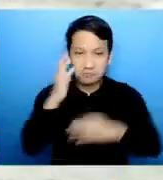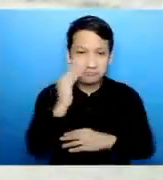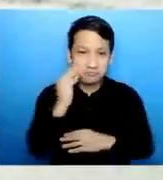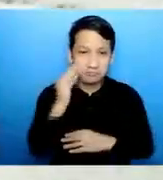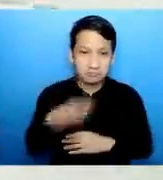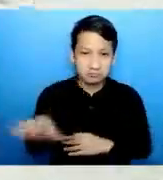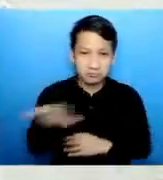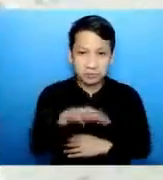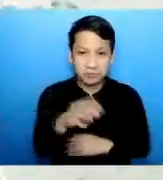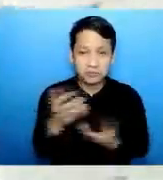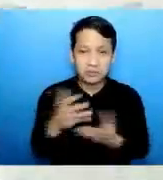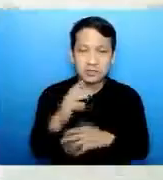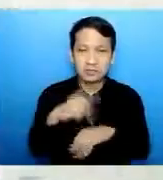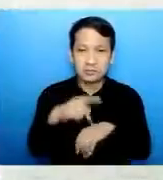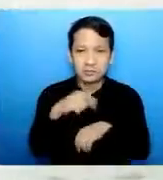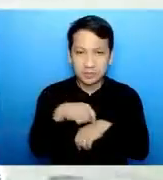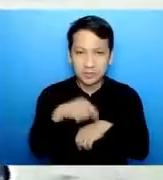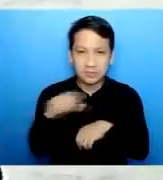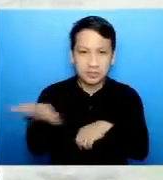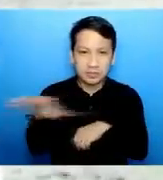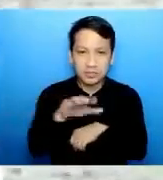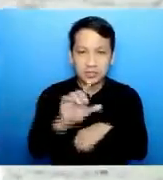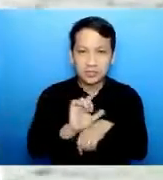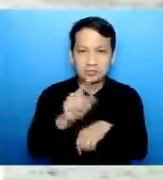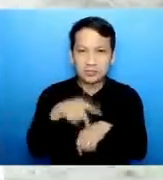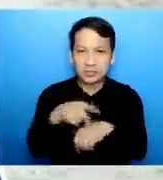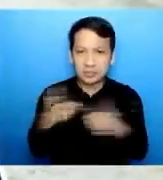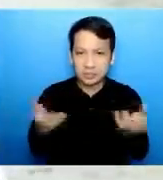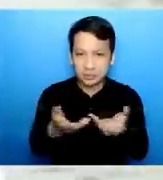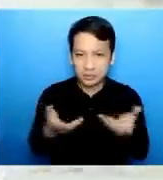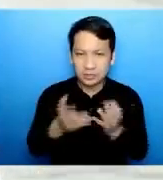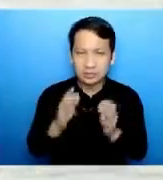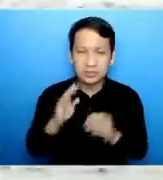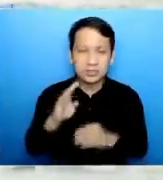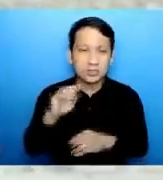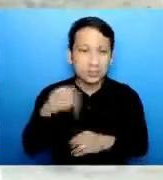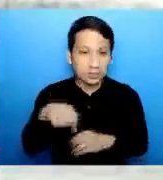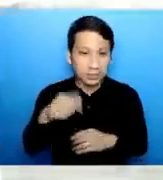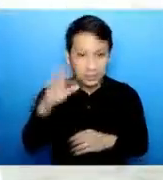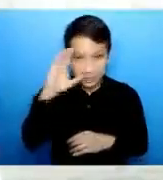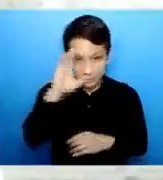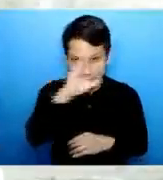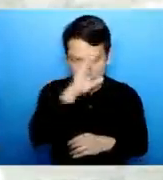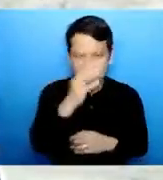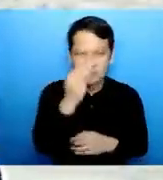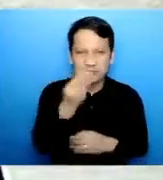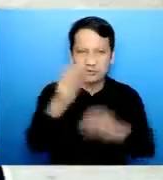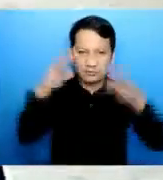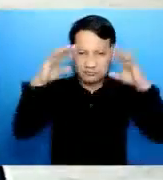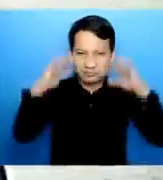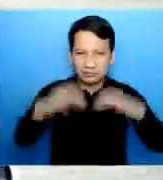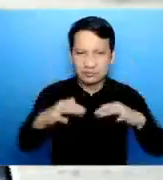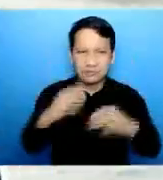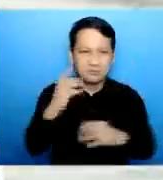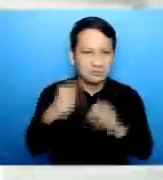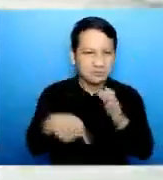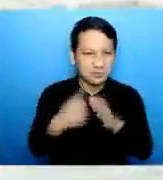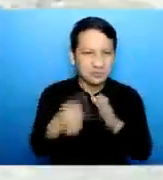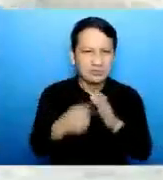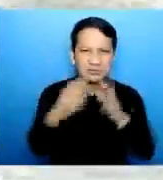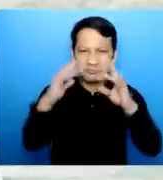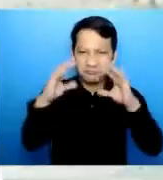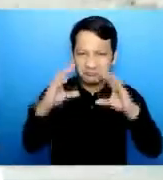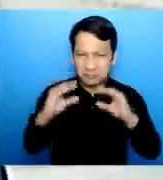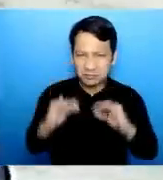sa Parañaque at sa Las Piñas. Dito naman sa Bacoor, sa Cavite, ay mahinang pag-ulan ang nararanasan na minsan ay humihina pa at